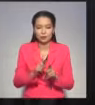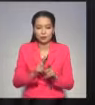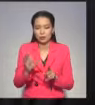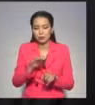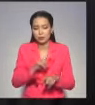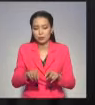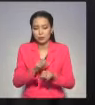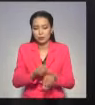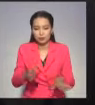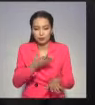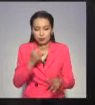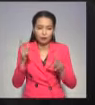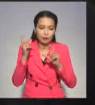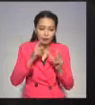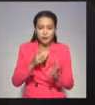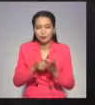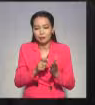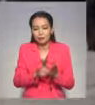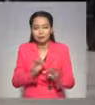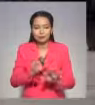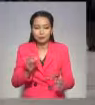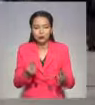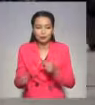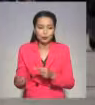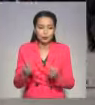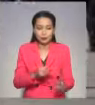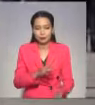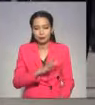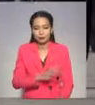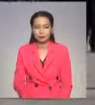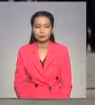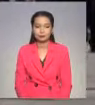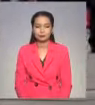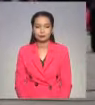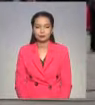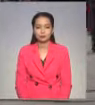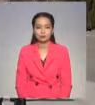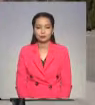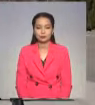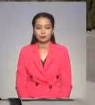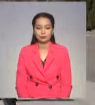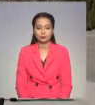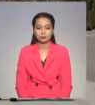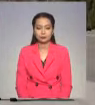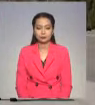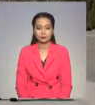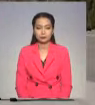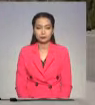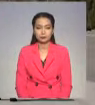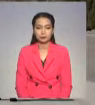расходились, фотографировались и делились впечатлениями друг с другом. Яна Гладкова, Нуржан Махмутов, Алмаз Жолубаев, Астана Таймс.